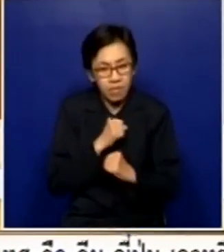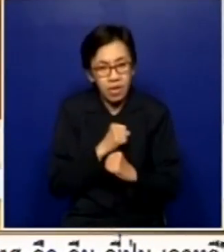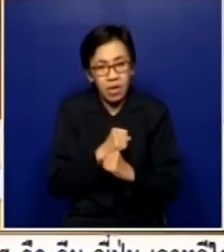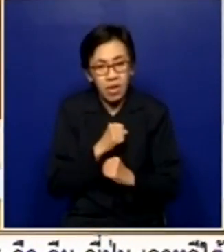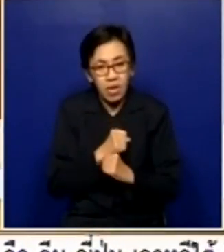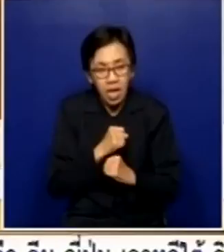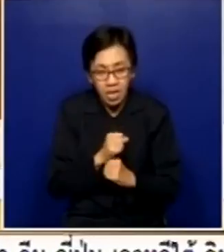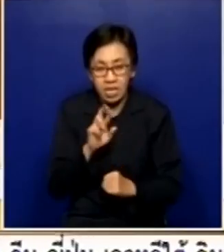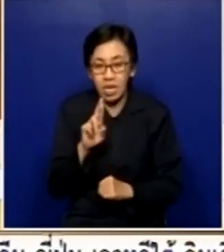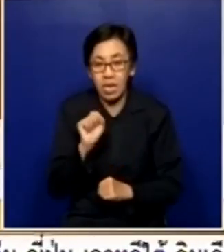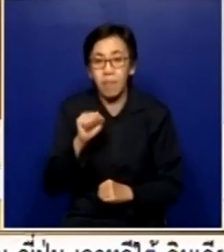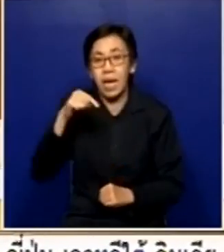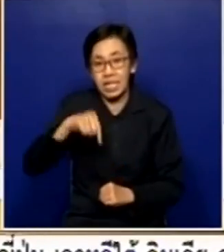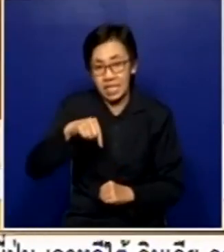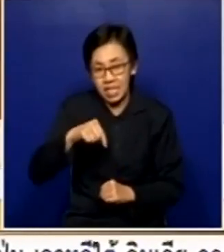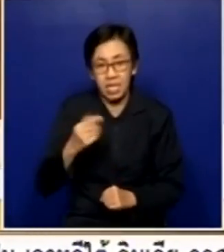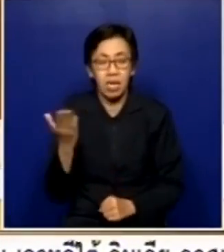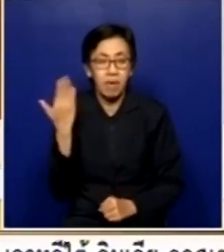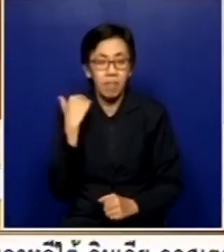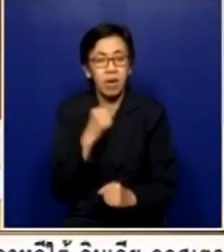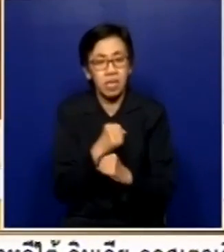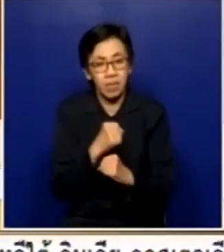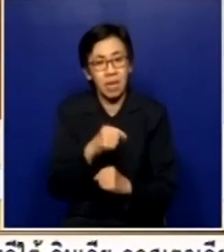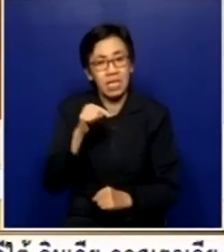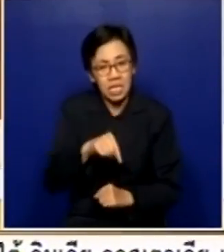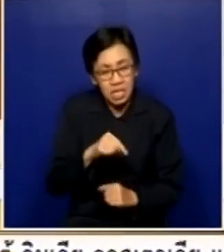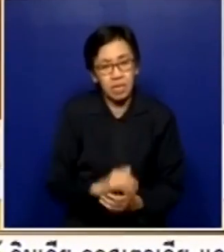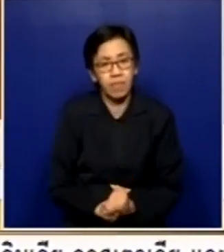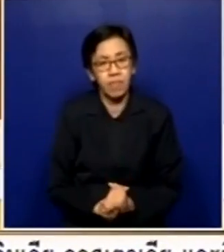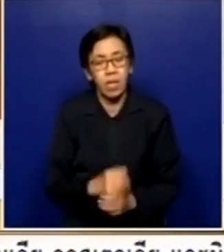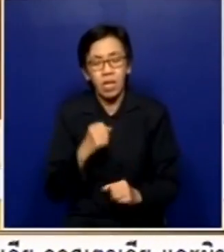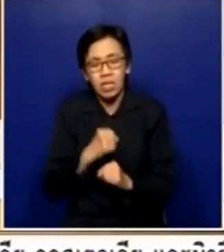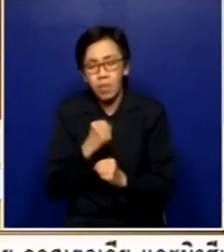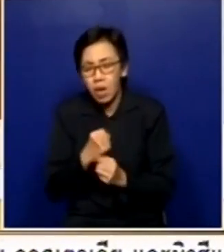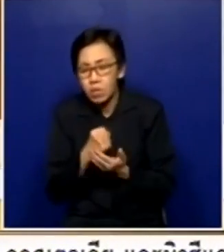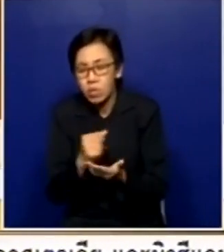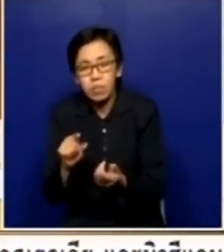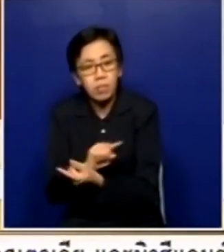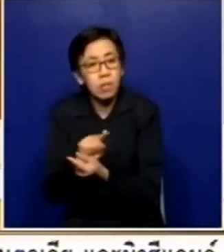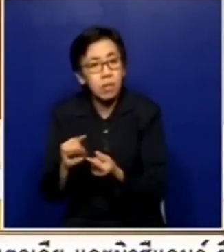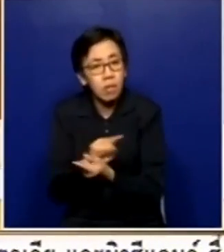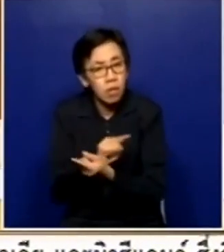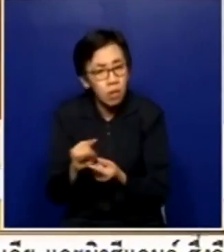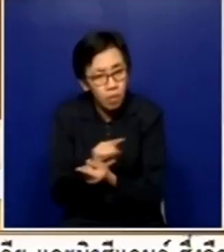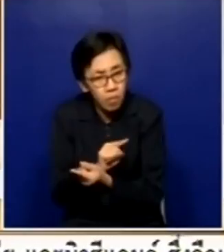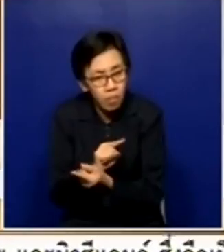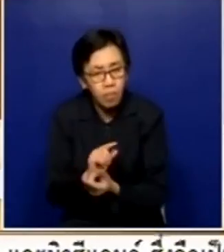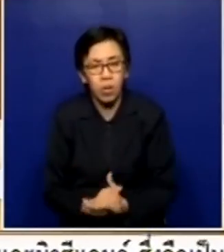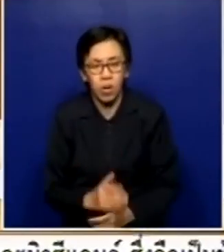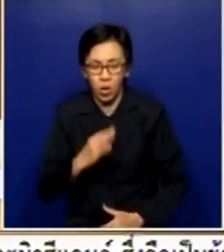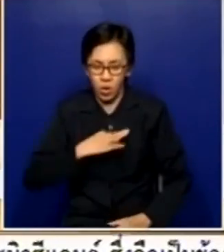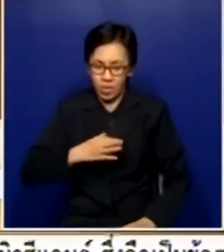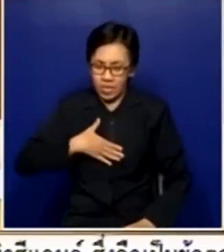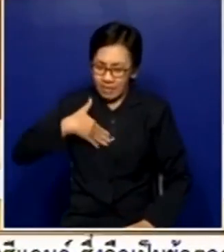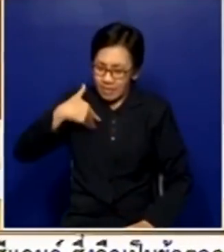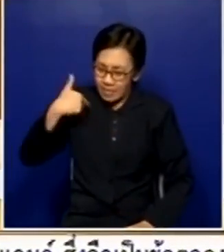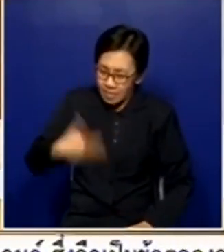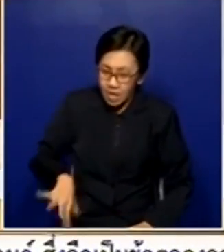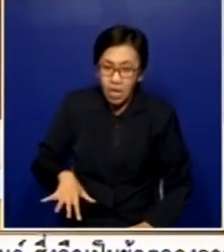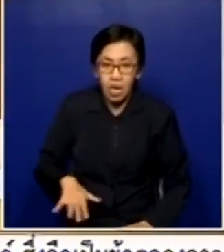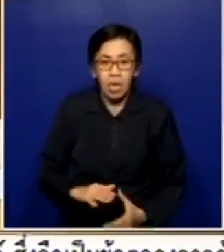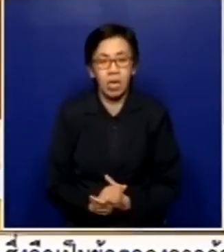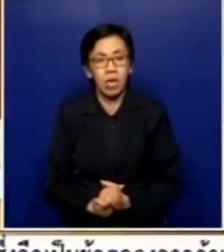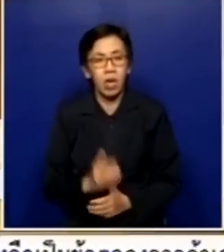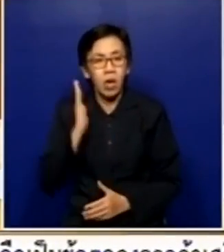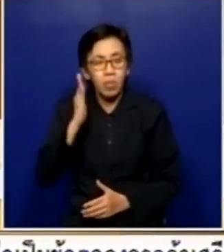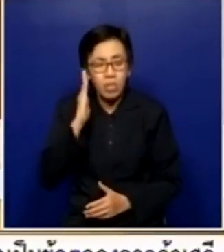ทั้งในรัฐสภาที่จะจรเคยทำหน้าที่แล้วก็ทำหน้าที่ทั้งสังคมว่ามันจะเรื่องเสียงปวดคนหนุ่มอย่างคุณยิ่ง